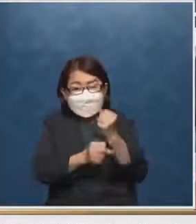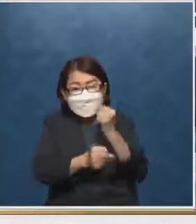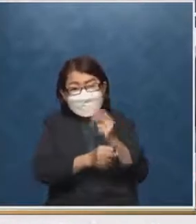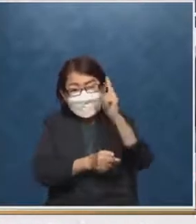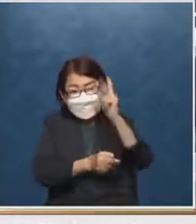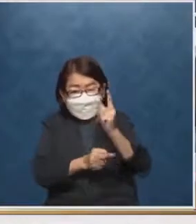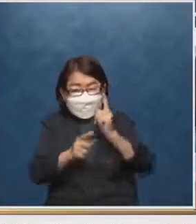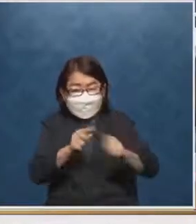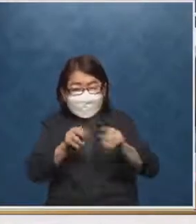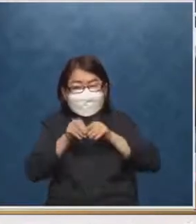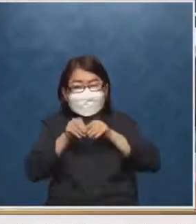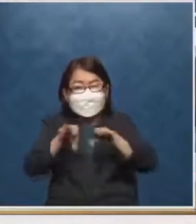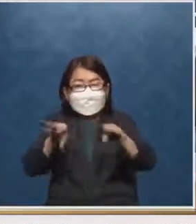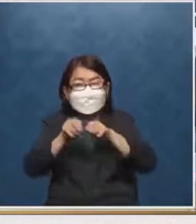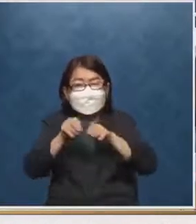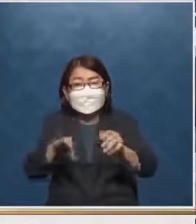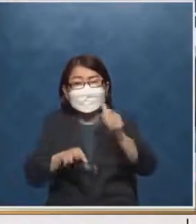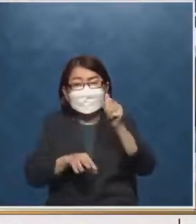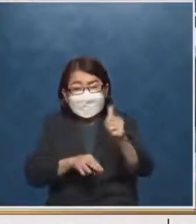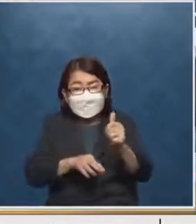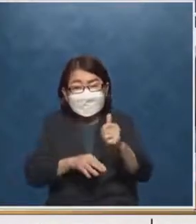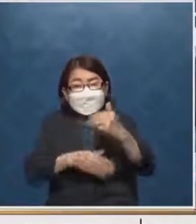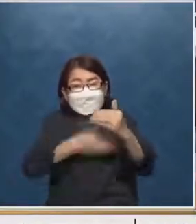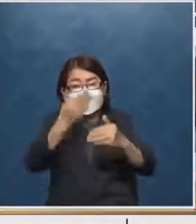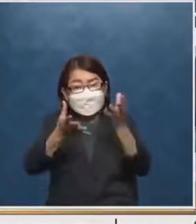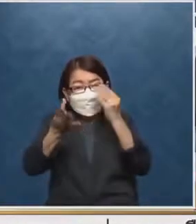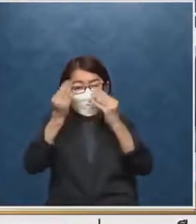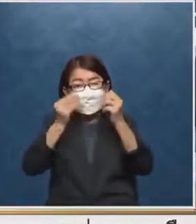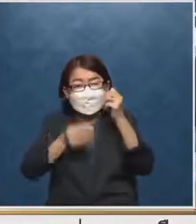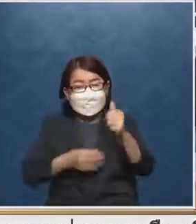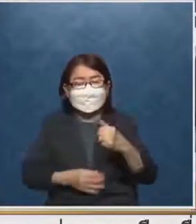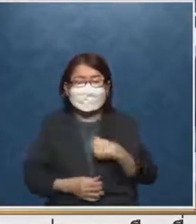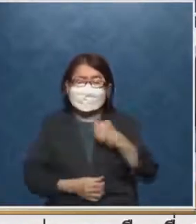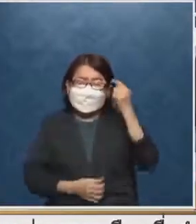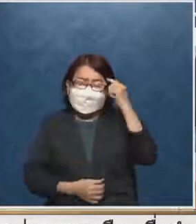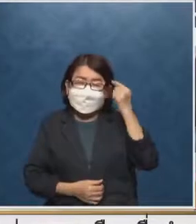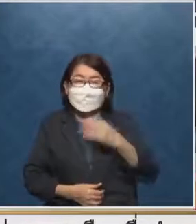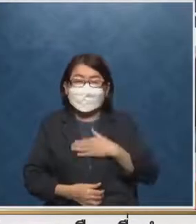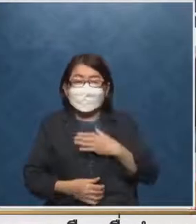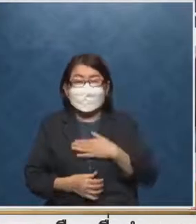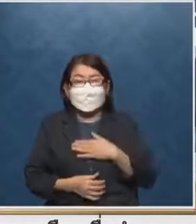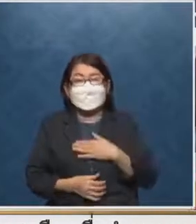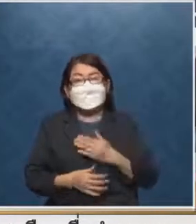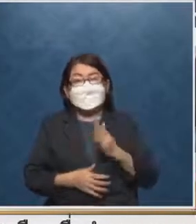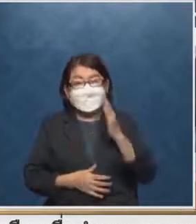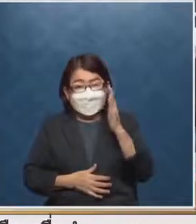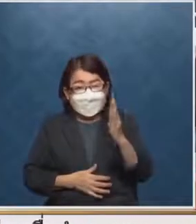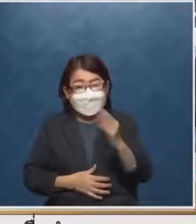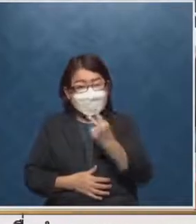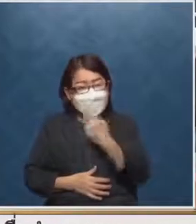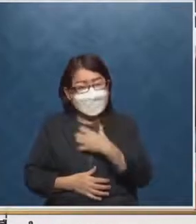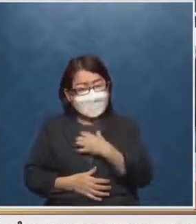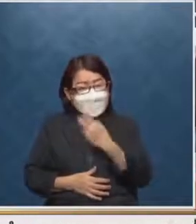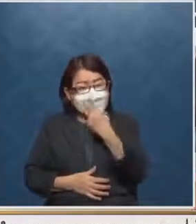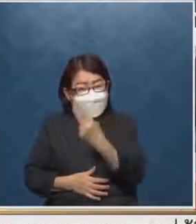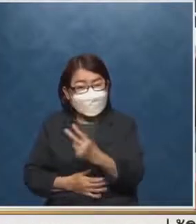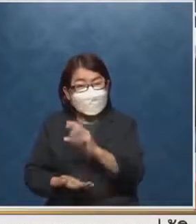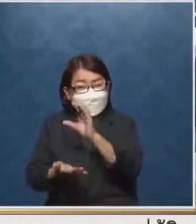จึงมีความคิดเห็นว่าต่อไปนี้ผมอยากเห็นกองทุนนี้ผลิตสื่อออกม